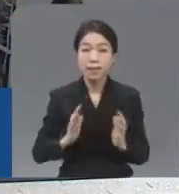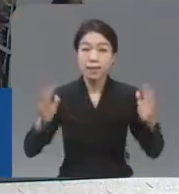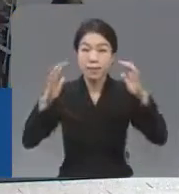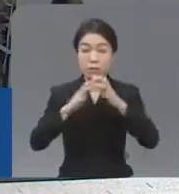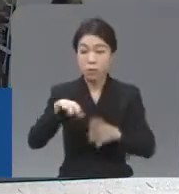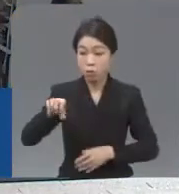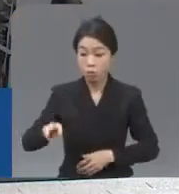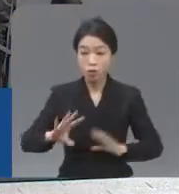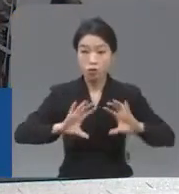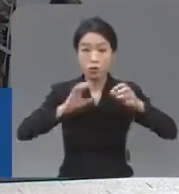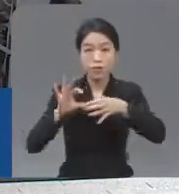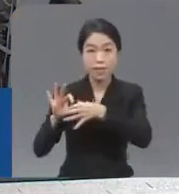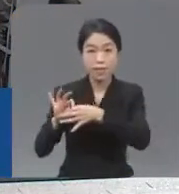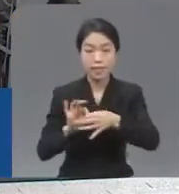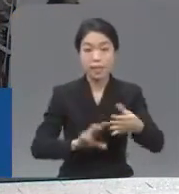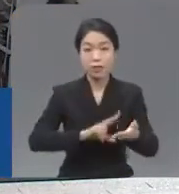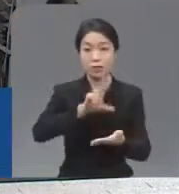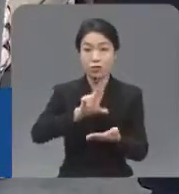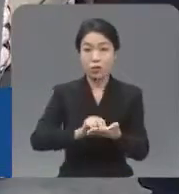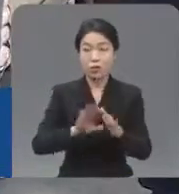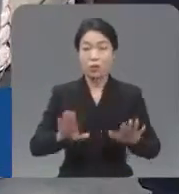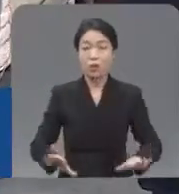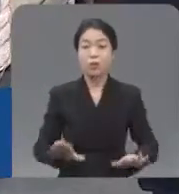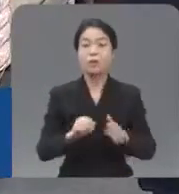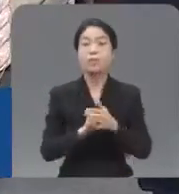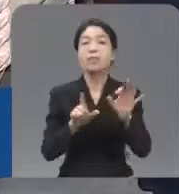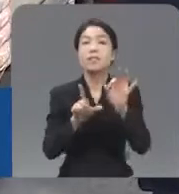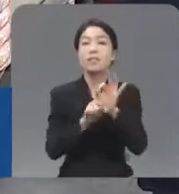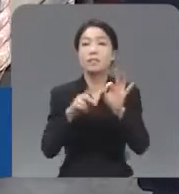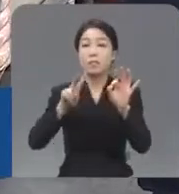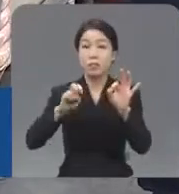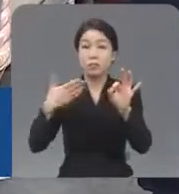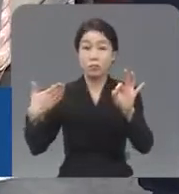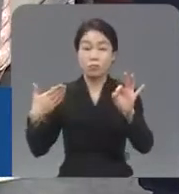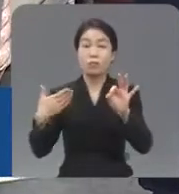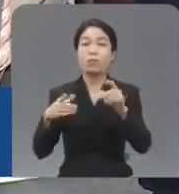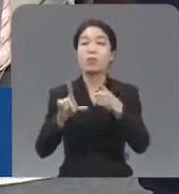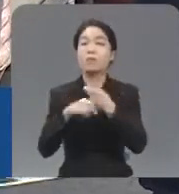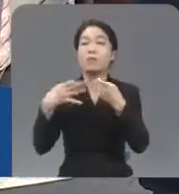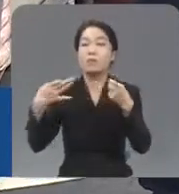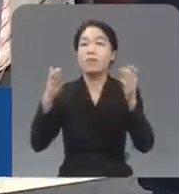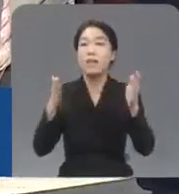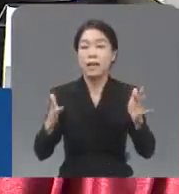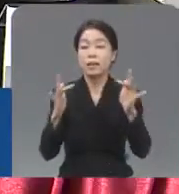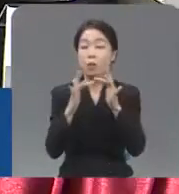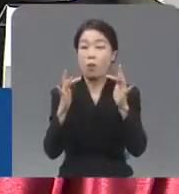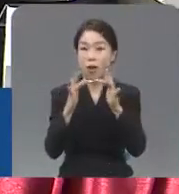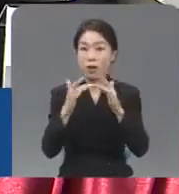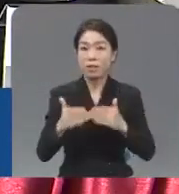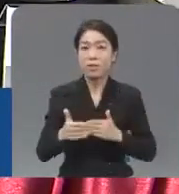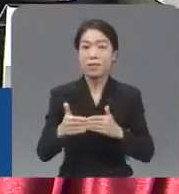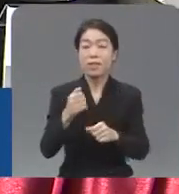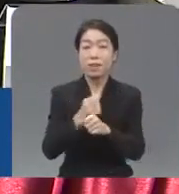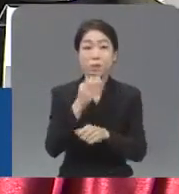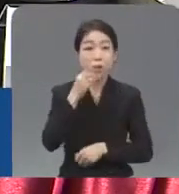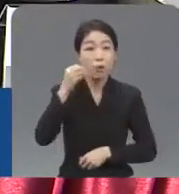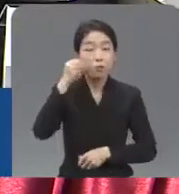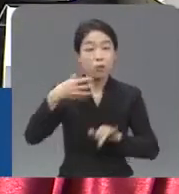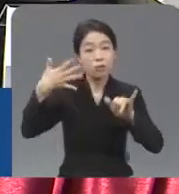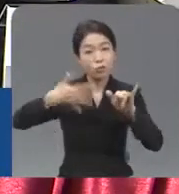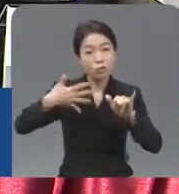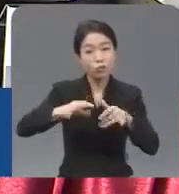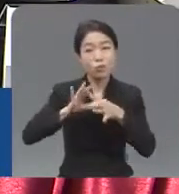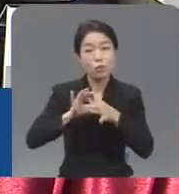잇다라는 주제로 오는 29일부터 다음 달 14일까지 온라인 중심으로 열립니다. 이번 축제에서는 홈페이지와 유튜브를